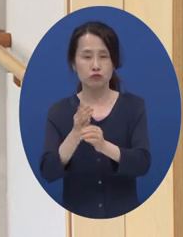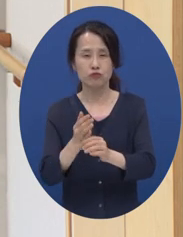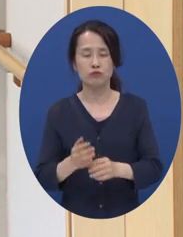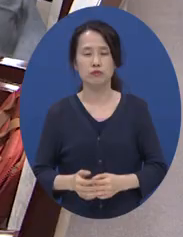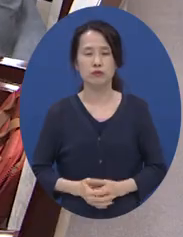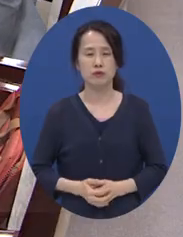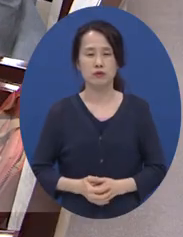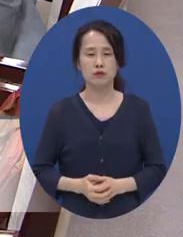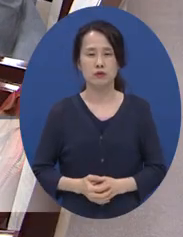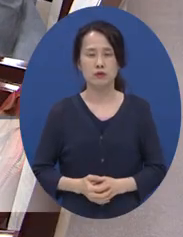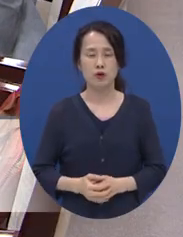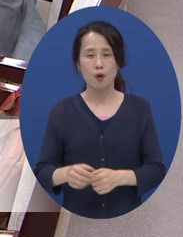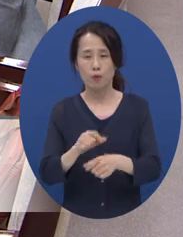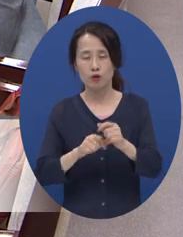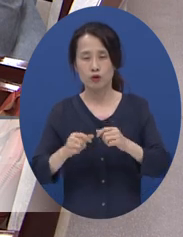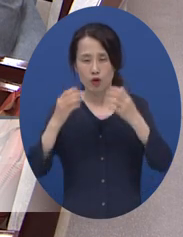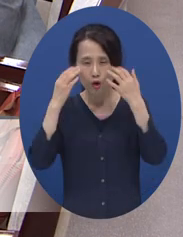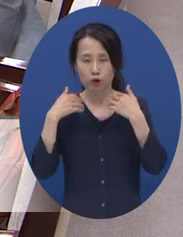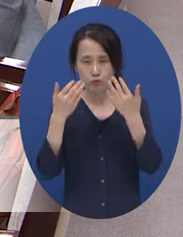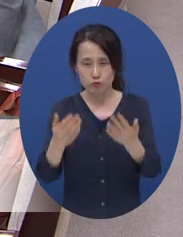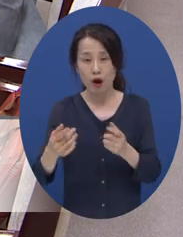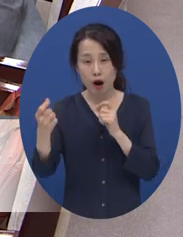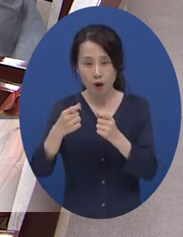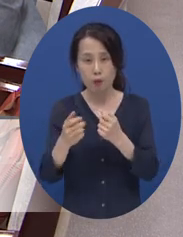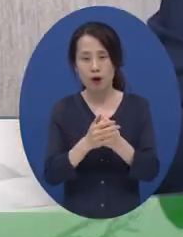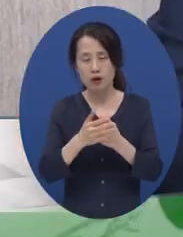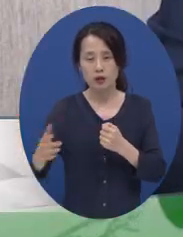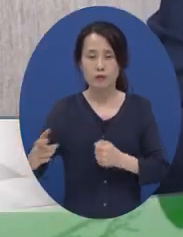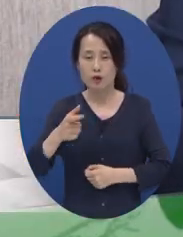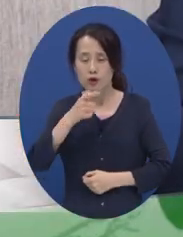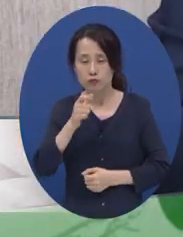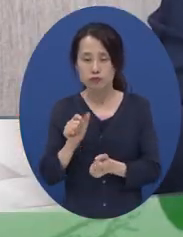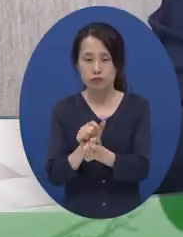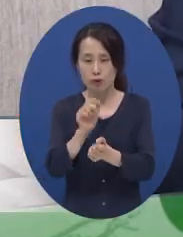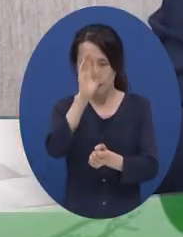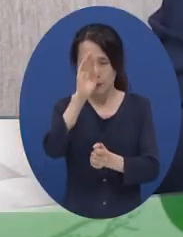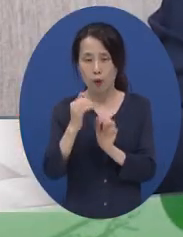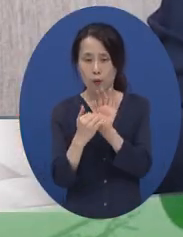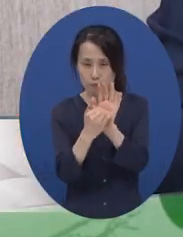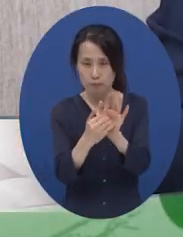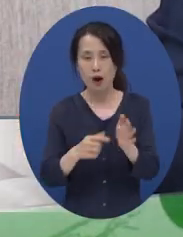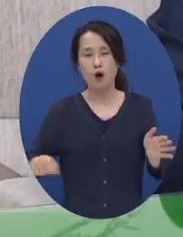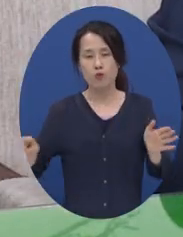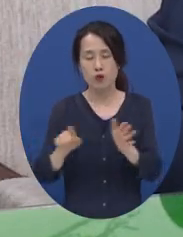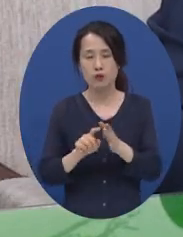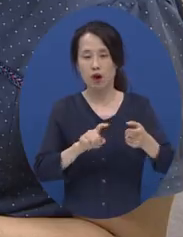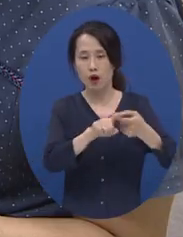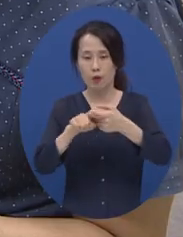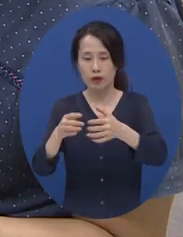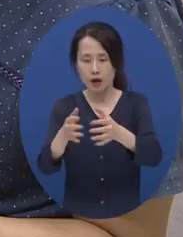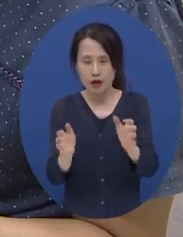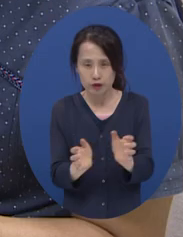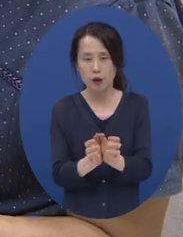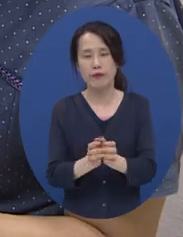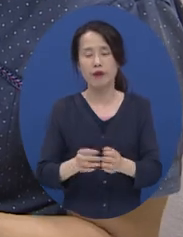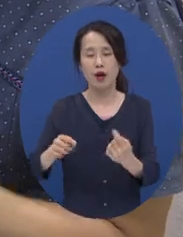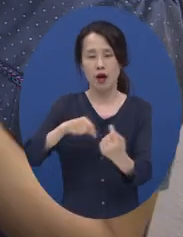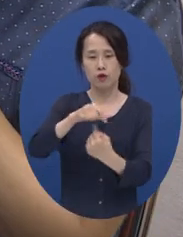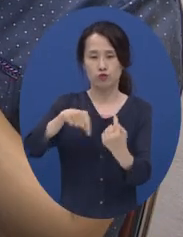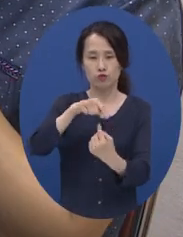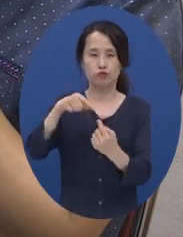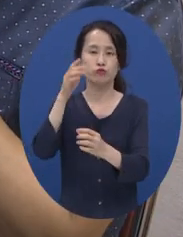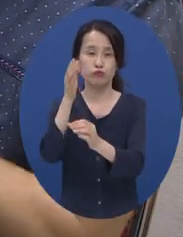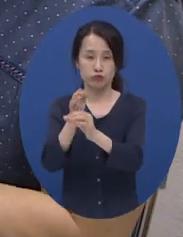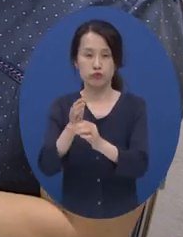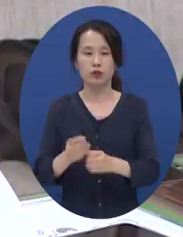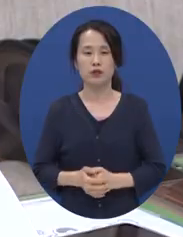있습니다 경우도 는 본격적인 여름 휴가철을 대비해 감염병 확산 차단 거 예방을 위한 관계기관 합동 비상 대응 체계를